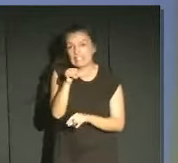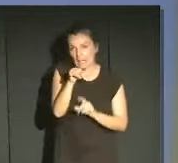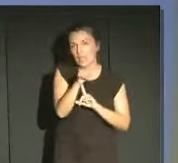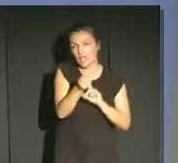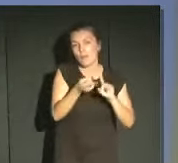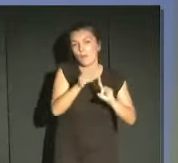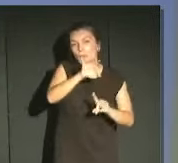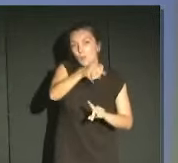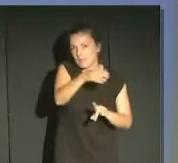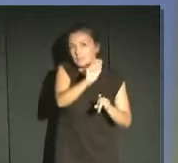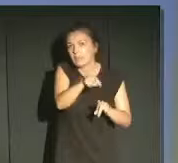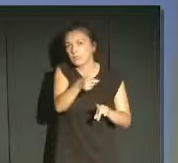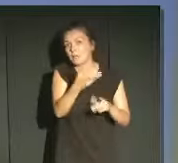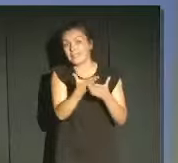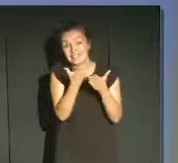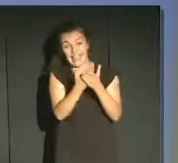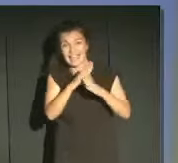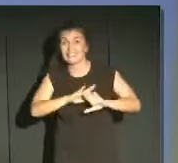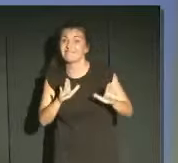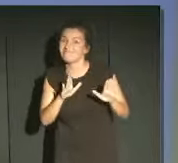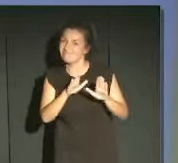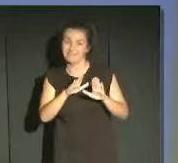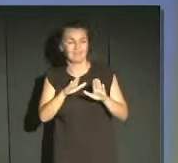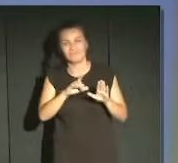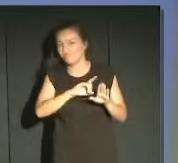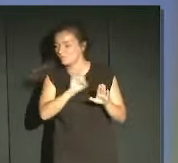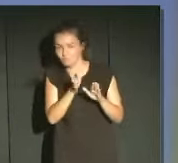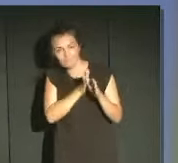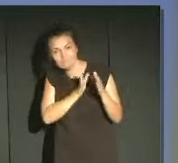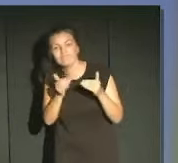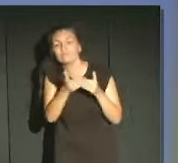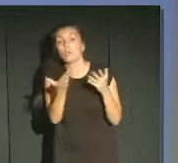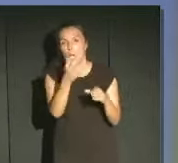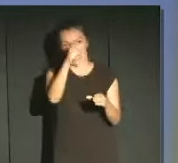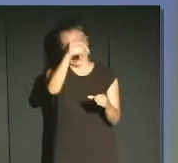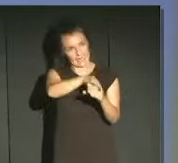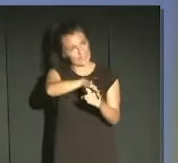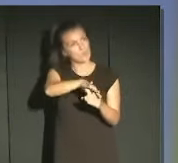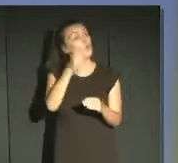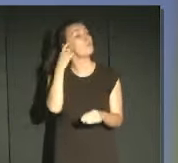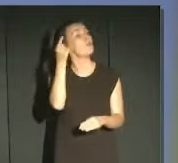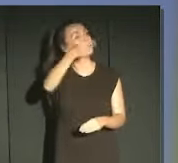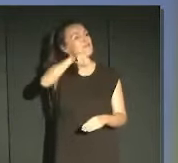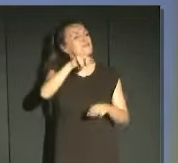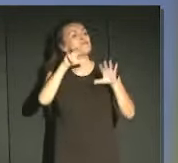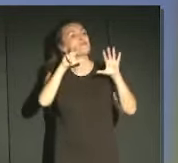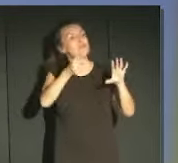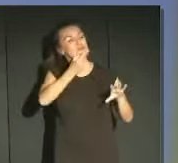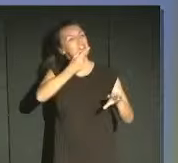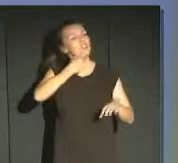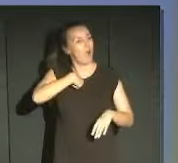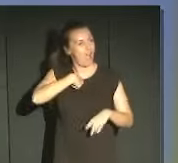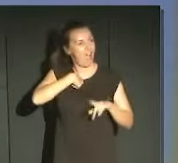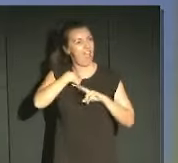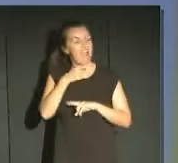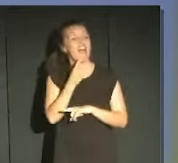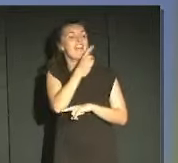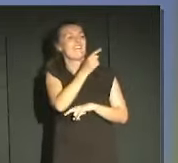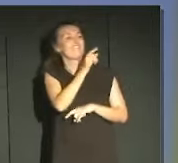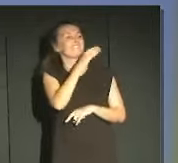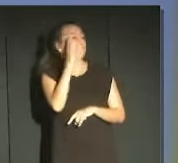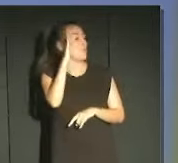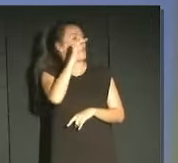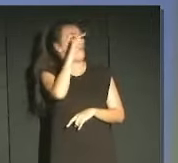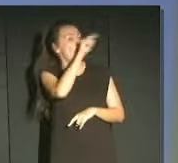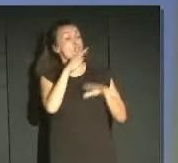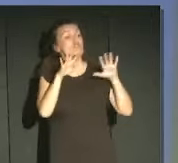encore une fois c'est bien plus que ça parce que ayez conscience que cette élection du 8 juin pour vous du 9 juin pour l'Hexagone du 8 juin